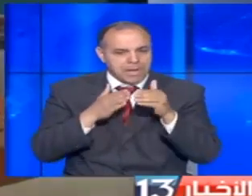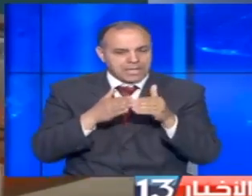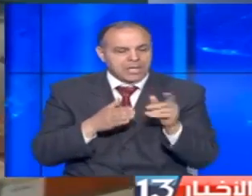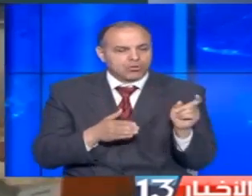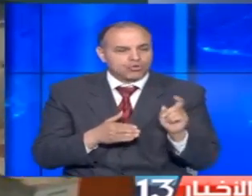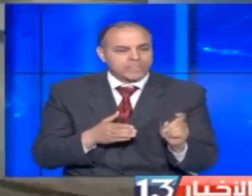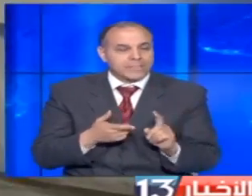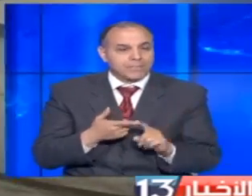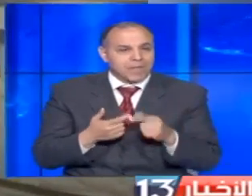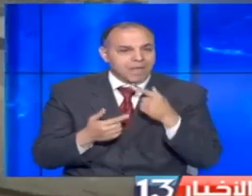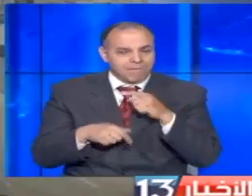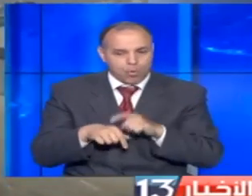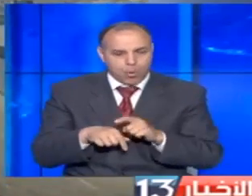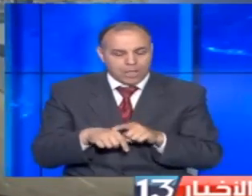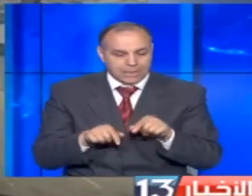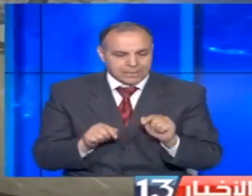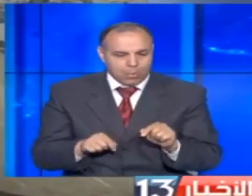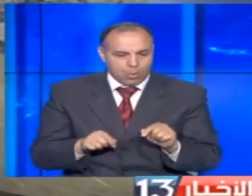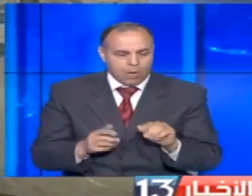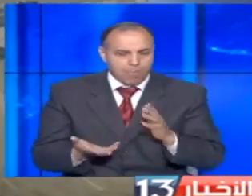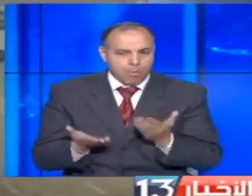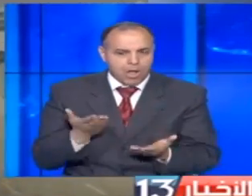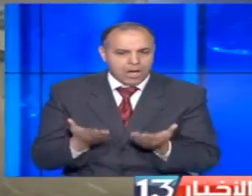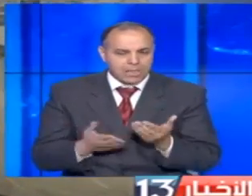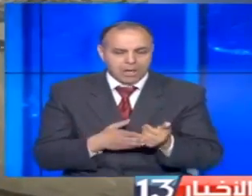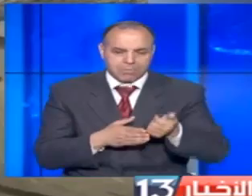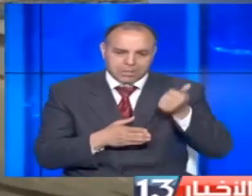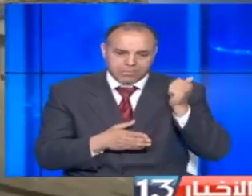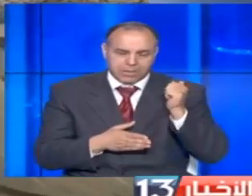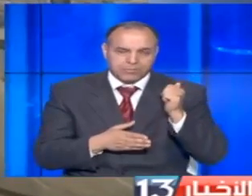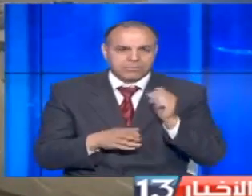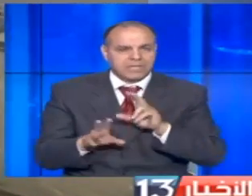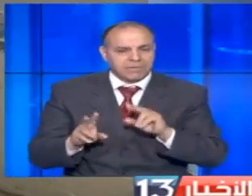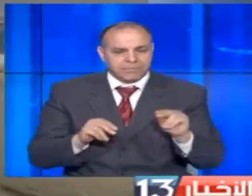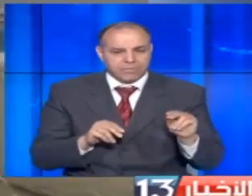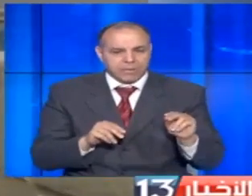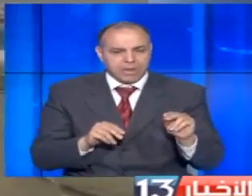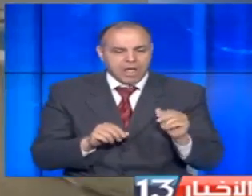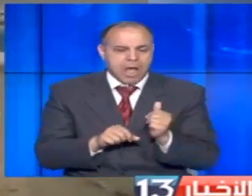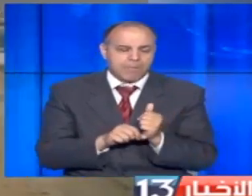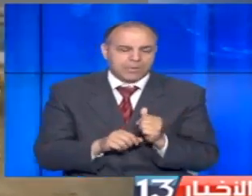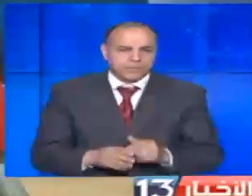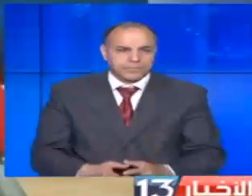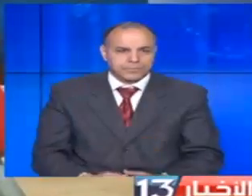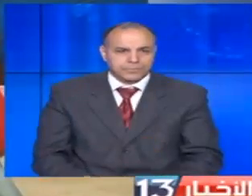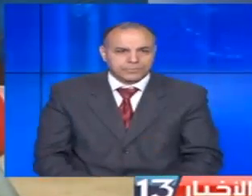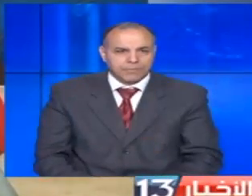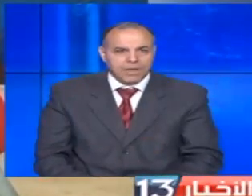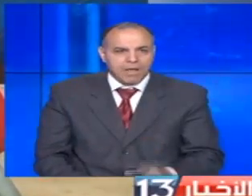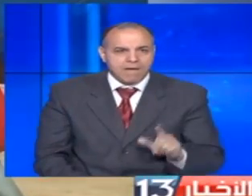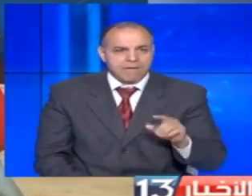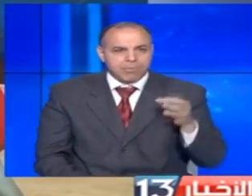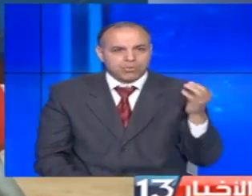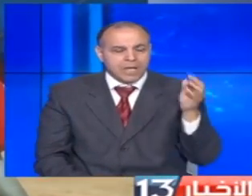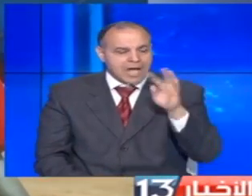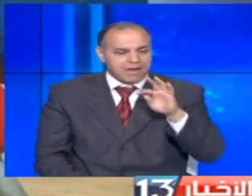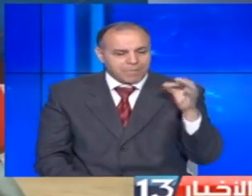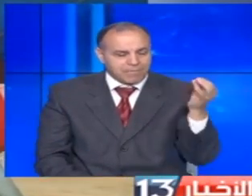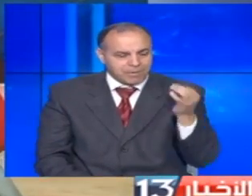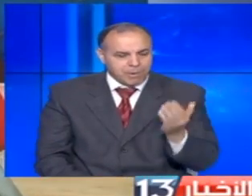جرجيس في الفتره الحاليه مقارنه بالفتره ذاتها العام نسبه